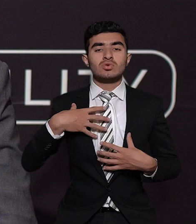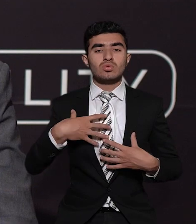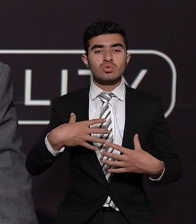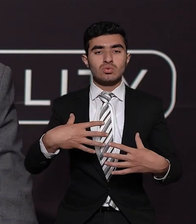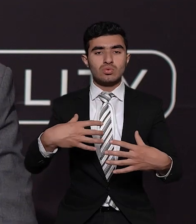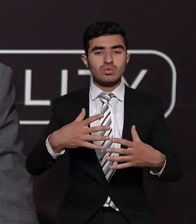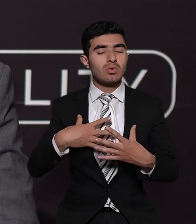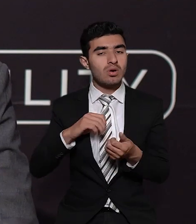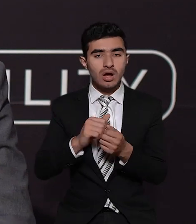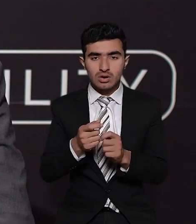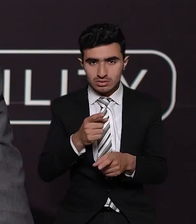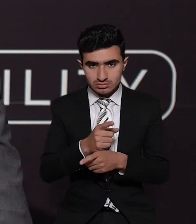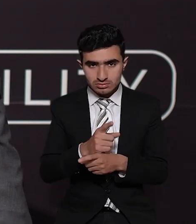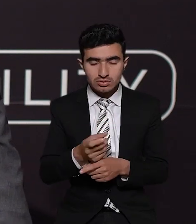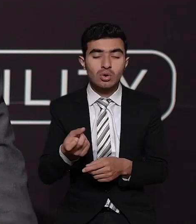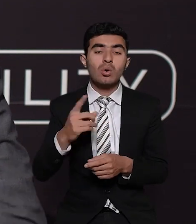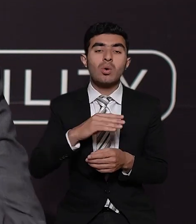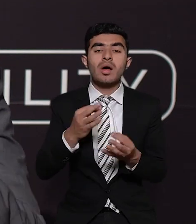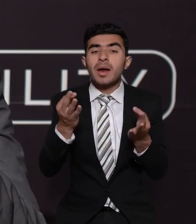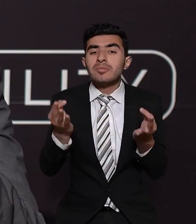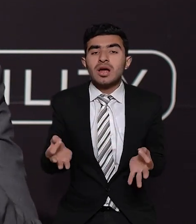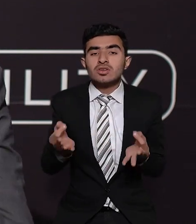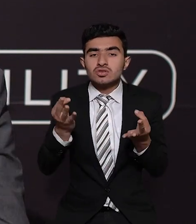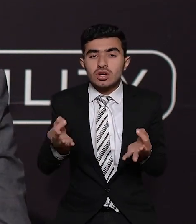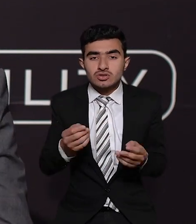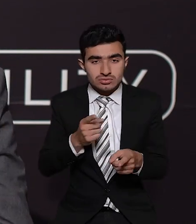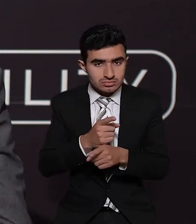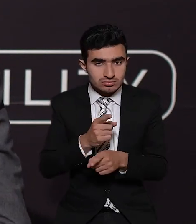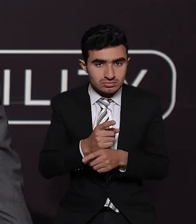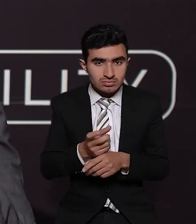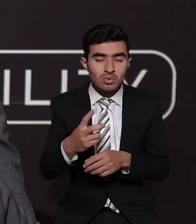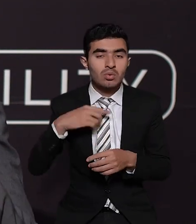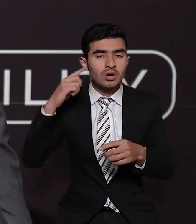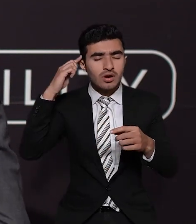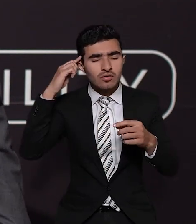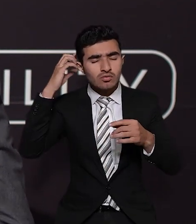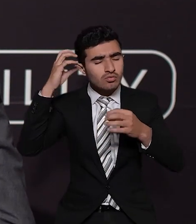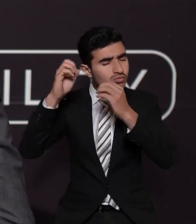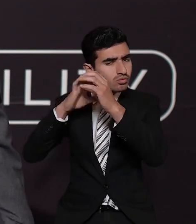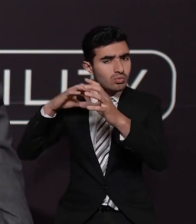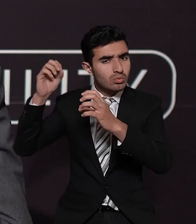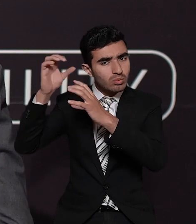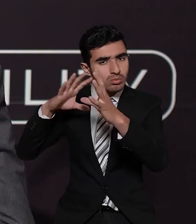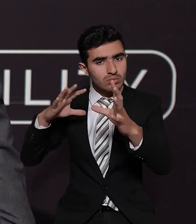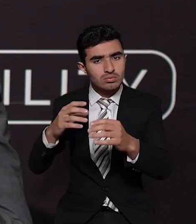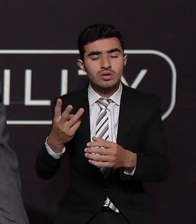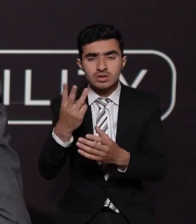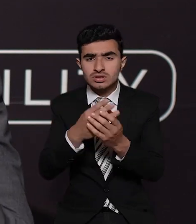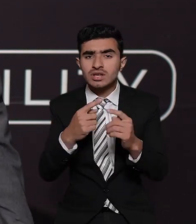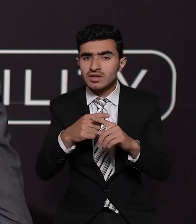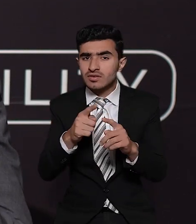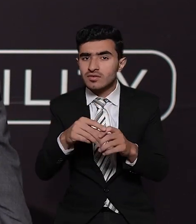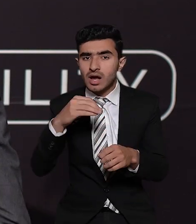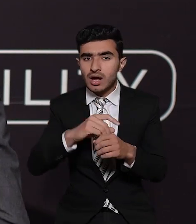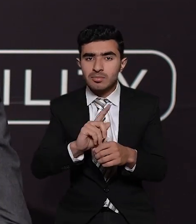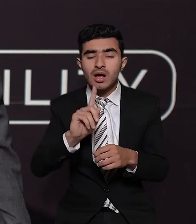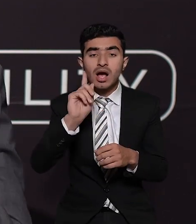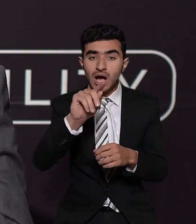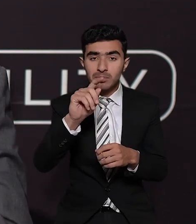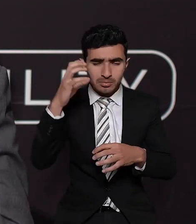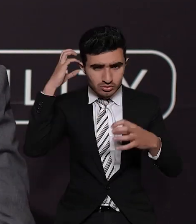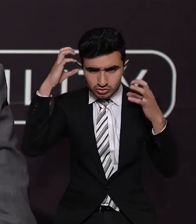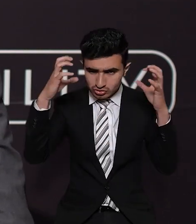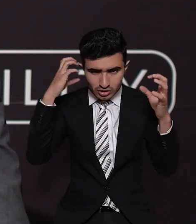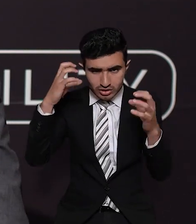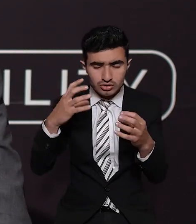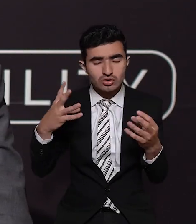بریدنگ، میڈیٹیشن، ویژولائزیشن، یہ وہ کانسیپٹس ہیں، یہ وہ چیزیں ہیں کہ جو آپ کے سٹریس کو دور